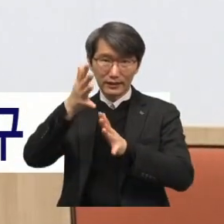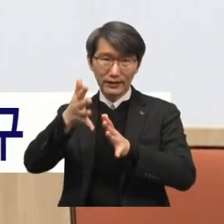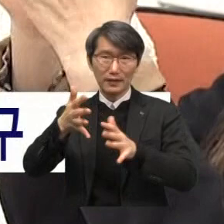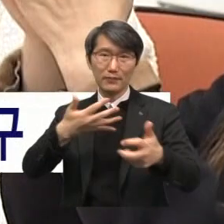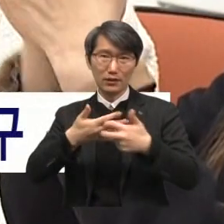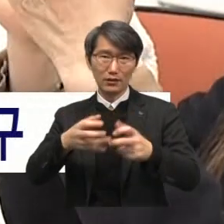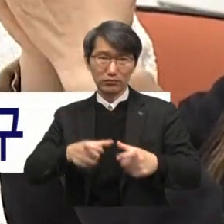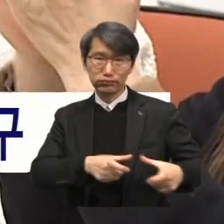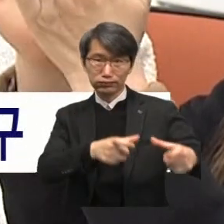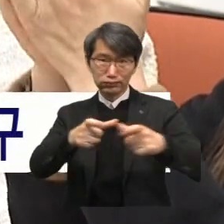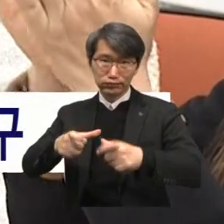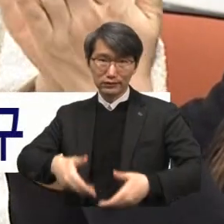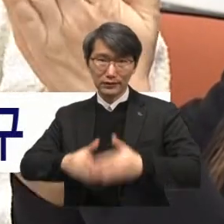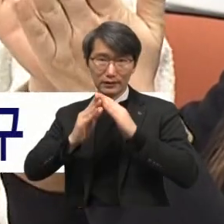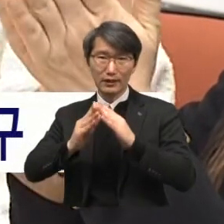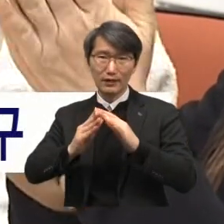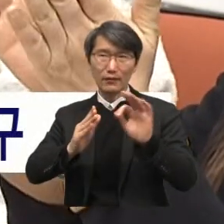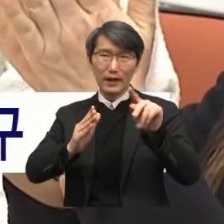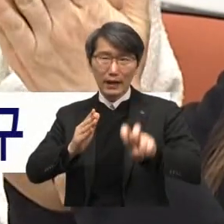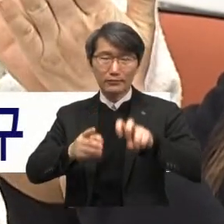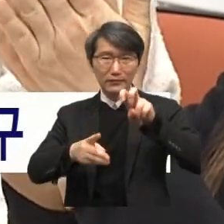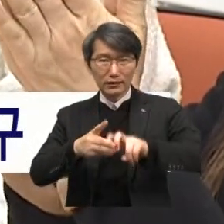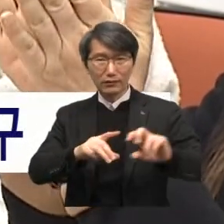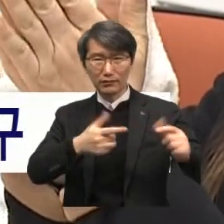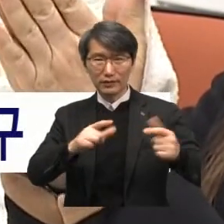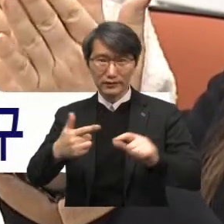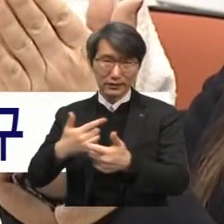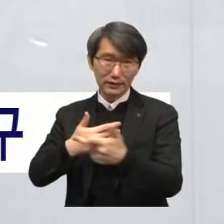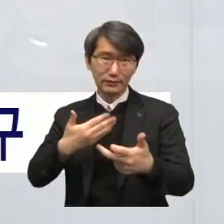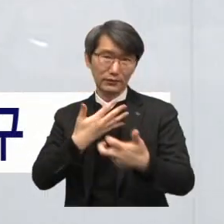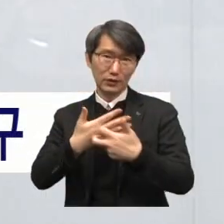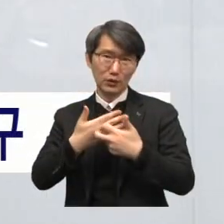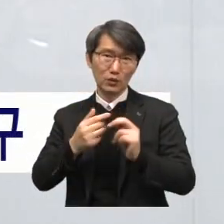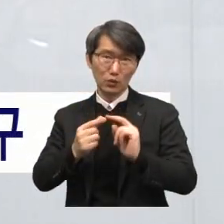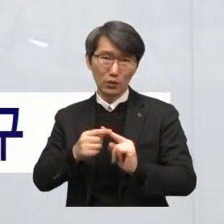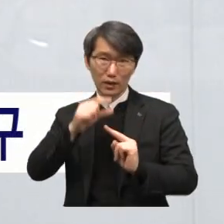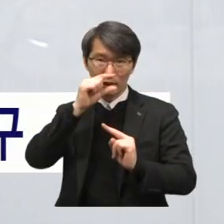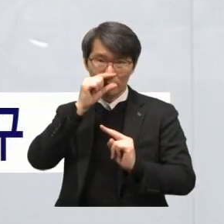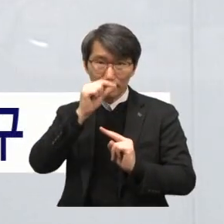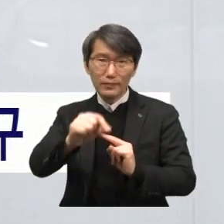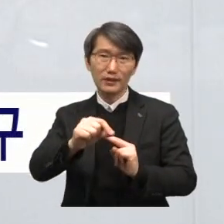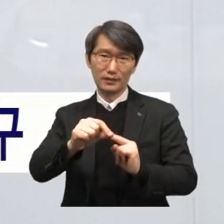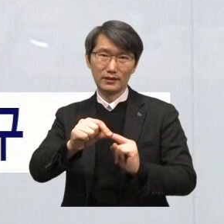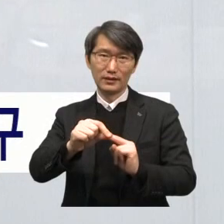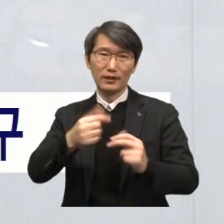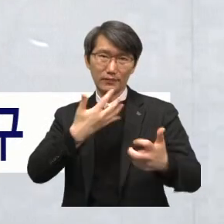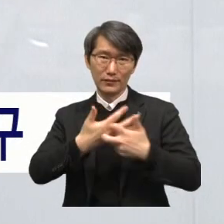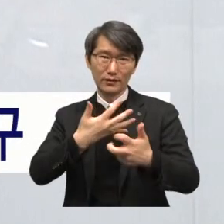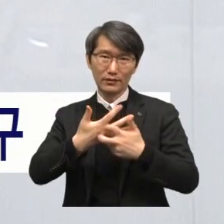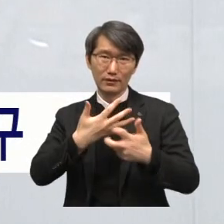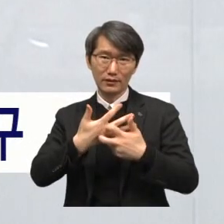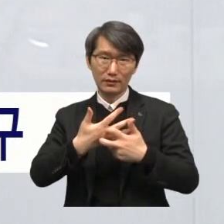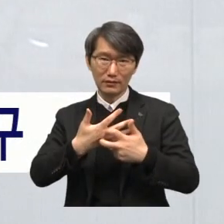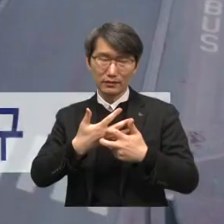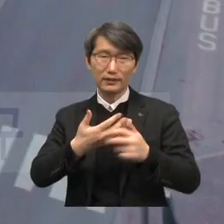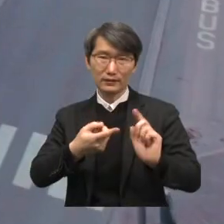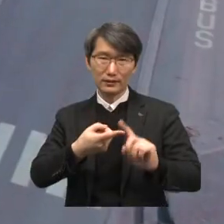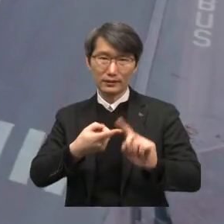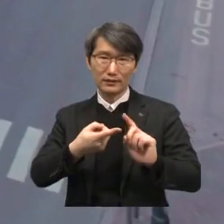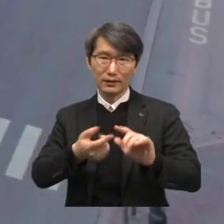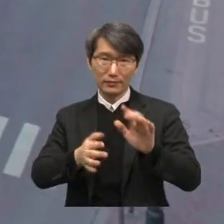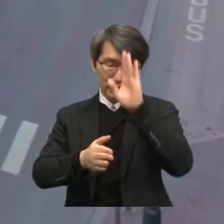협력하고 국립암센터 고향 관내 대형병원들과 정밀의학 분야 공동 연구를 추진하는게 골자입니다